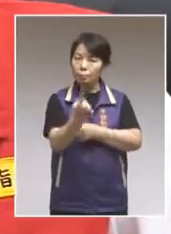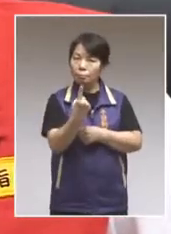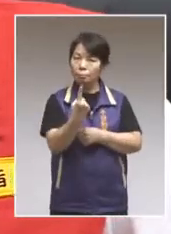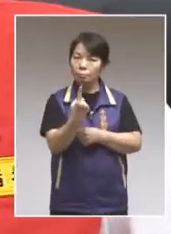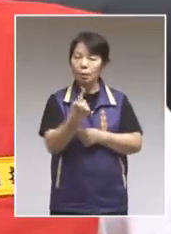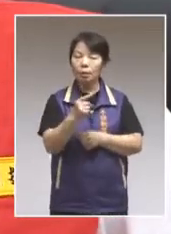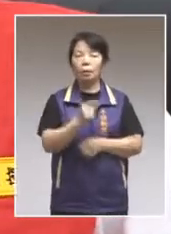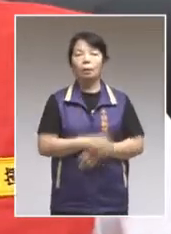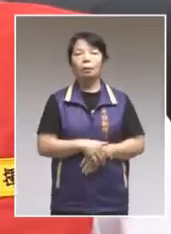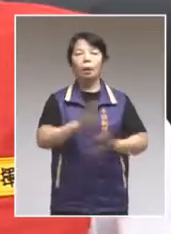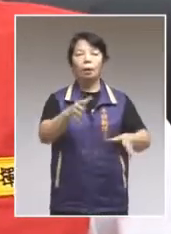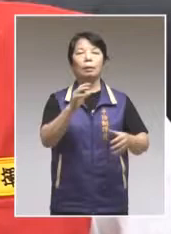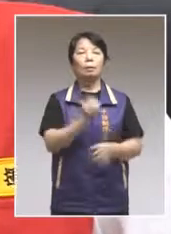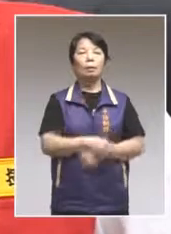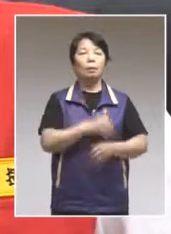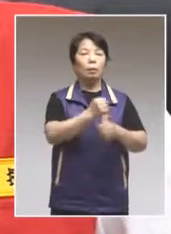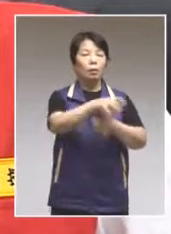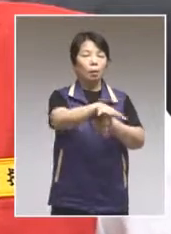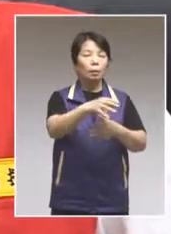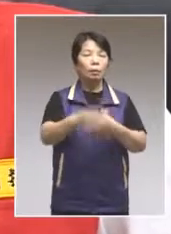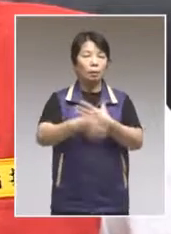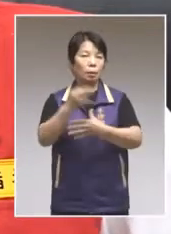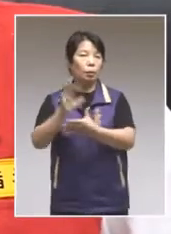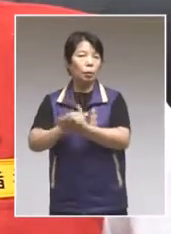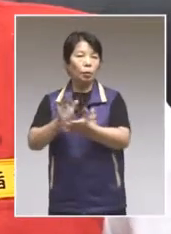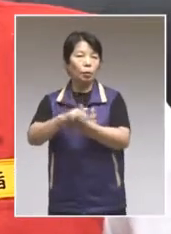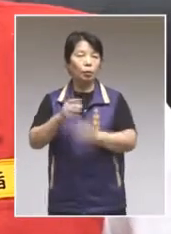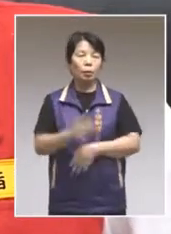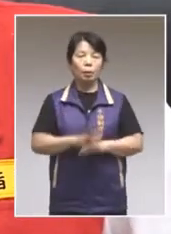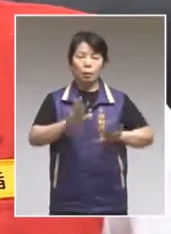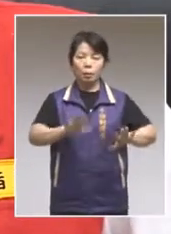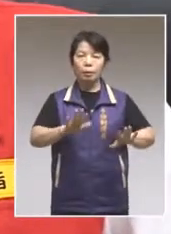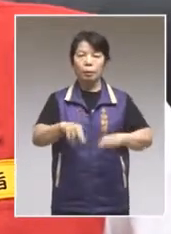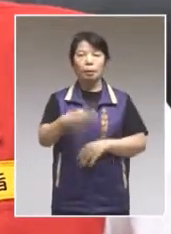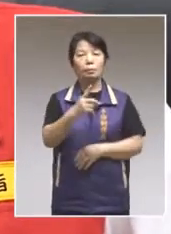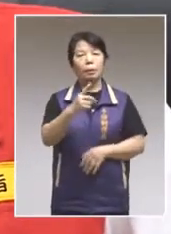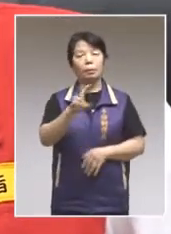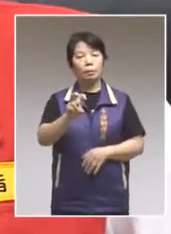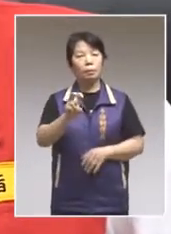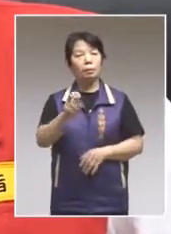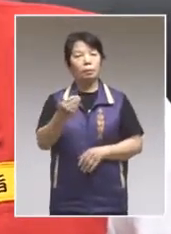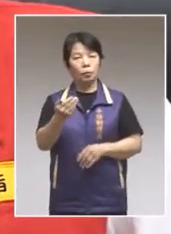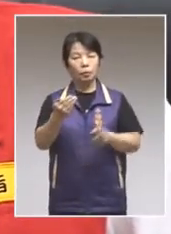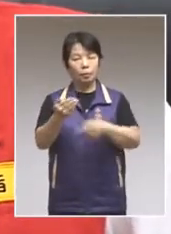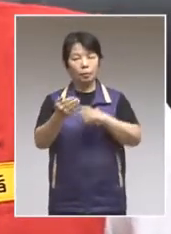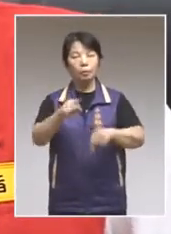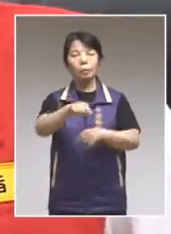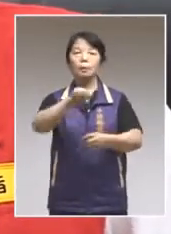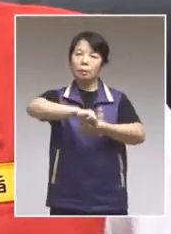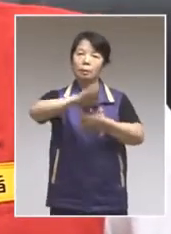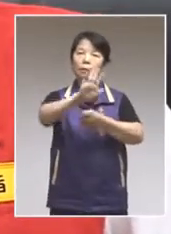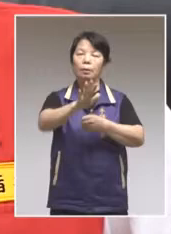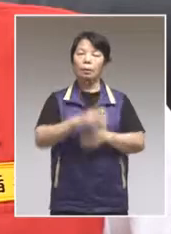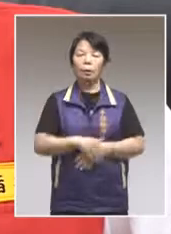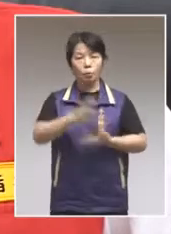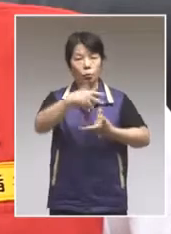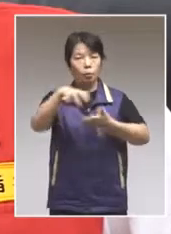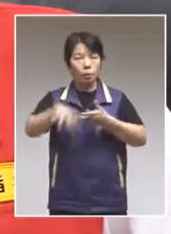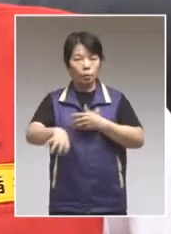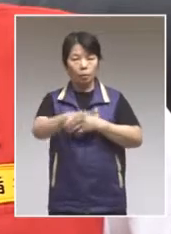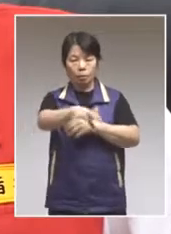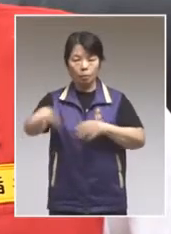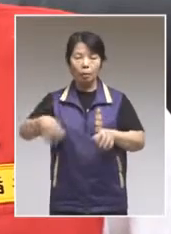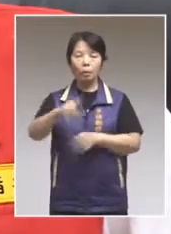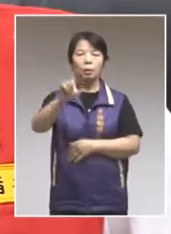呢？同住亲友，昨天是165，今天是219例，哦，也这个也增加。那娱乐餐饮场所，昨天